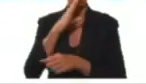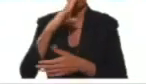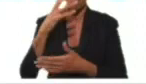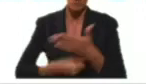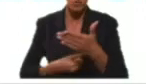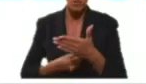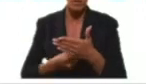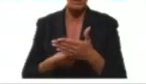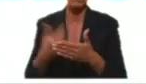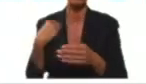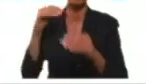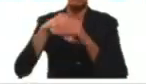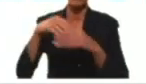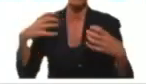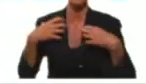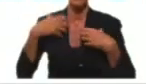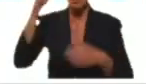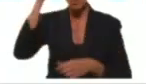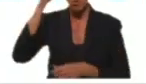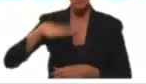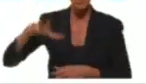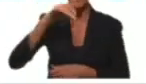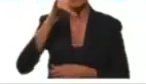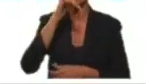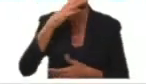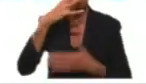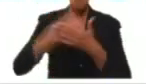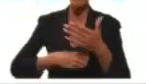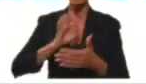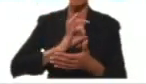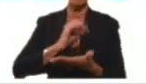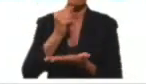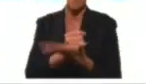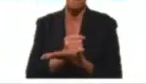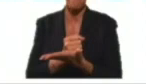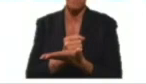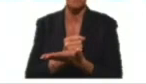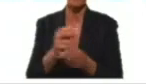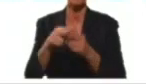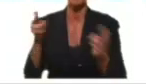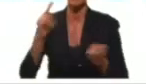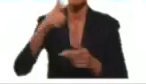korzystać z życia w społeczeństwie, nie mogą korzystać ze swoich praw. W okresie